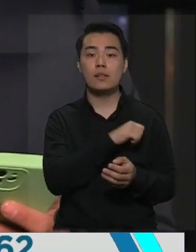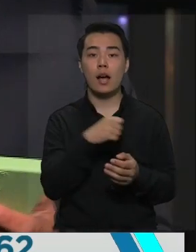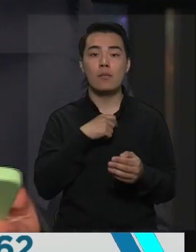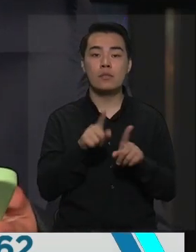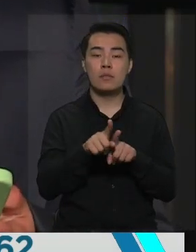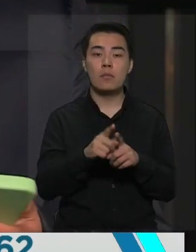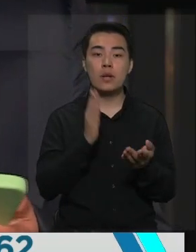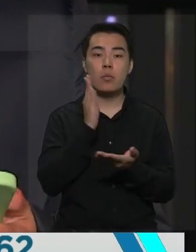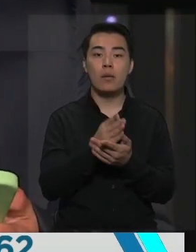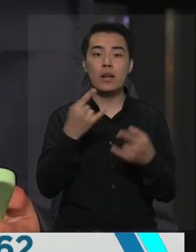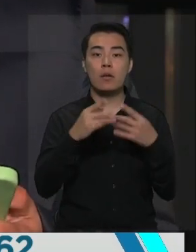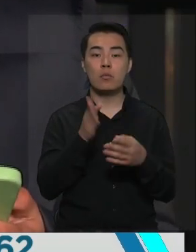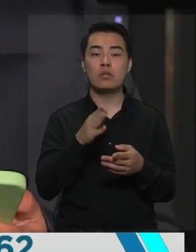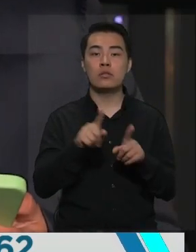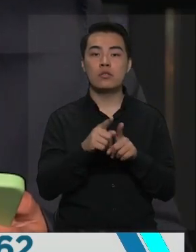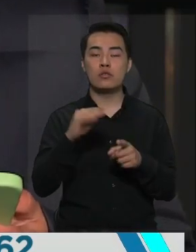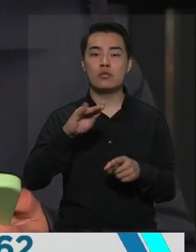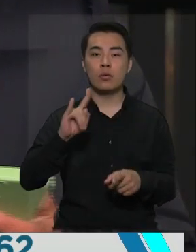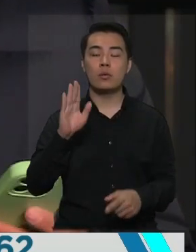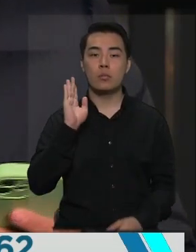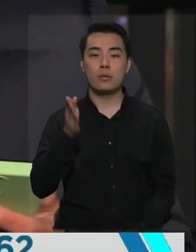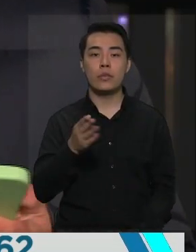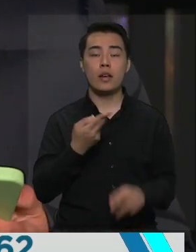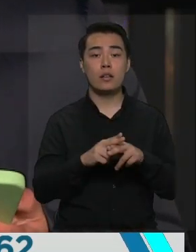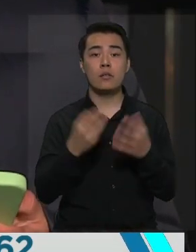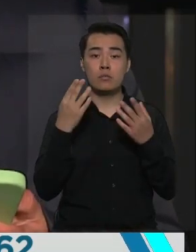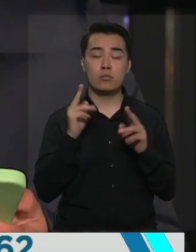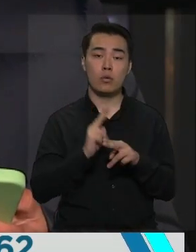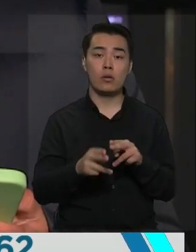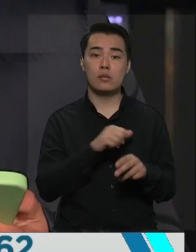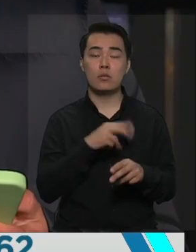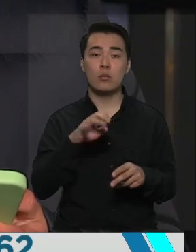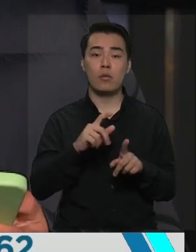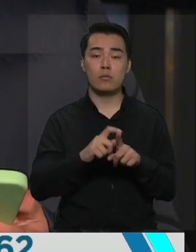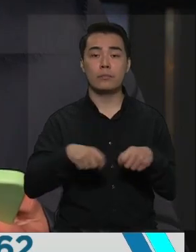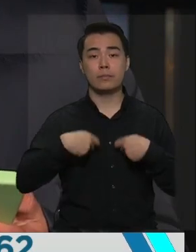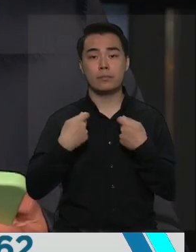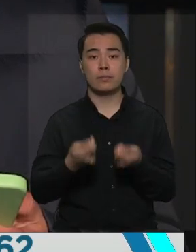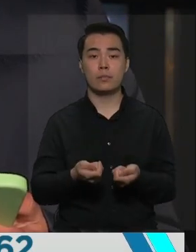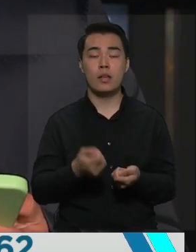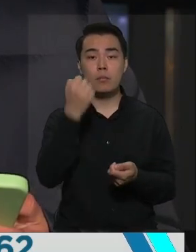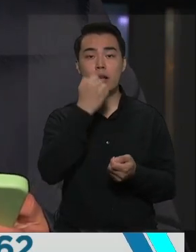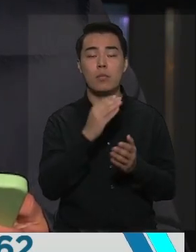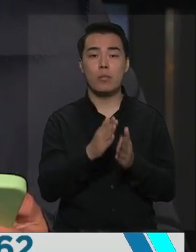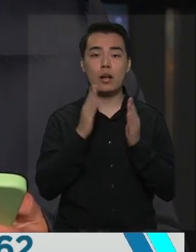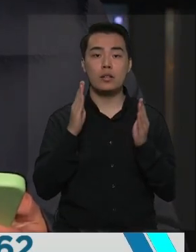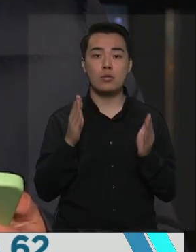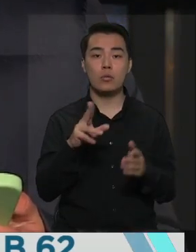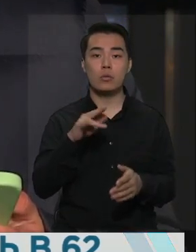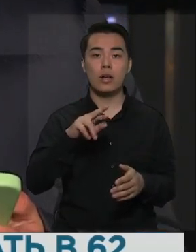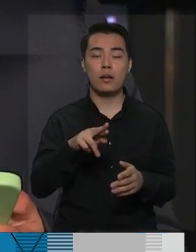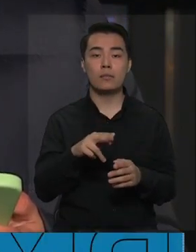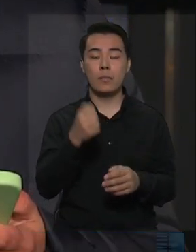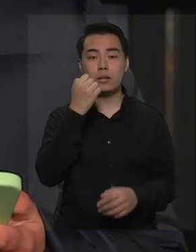событий в прямом эфире телеканале Жибек Жолы на этом У меня все любовь слова вам Благодарю вас конце я